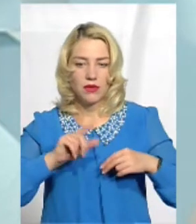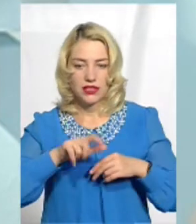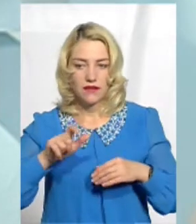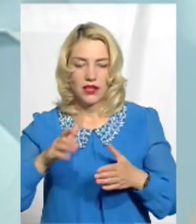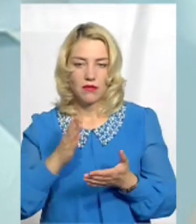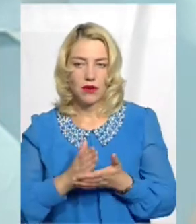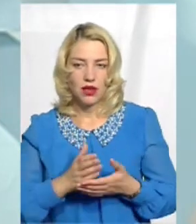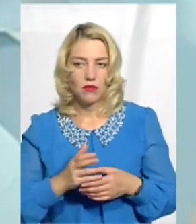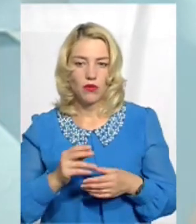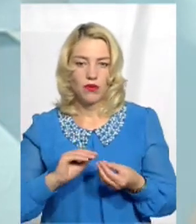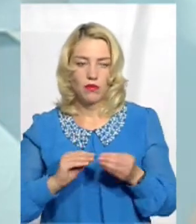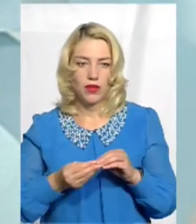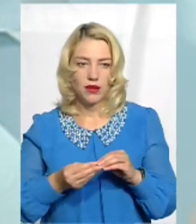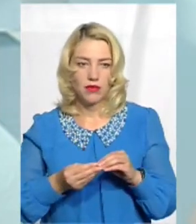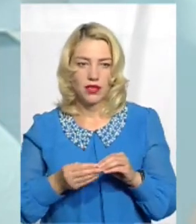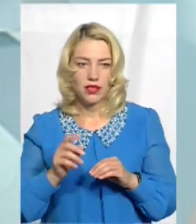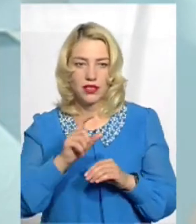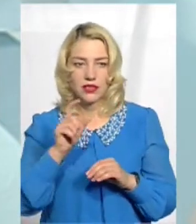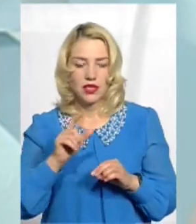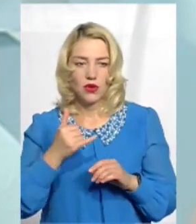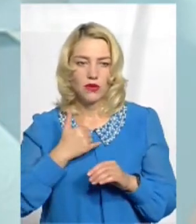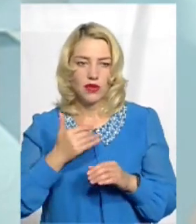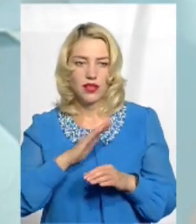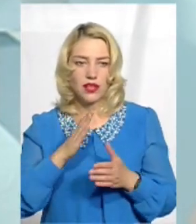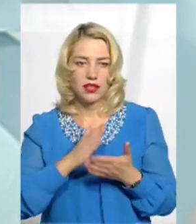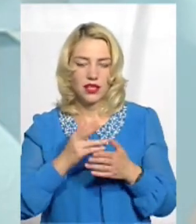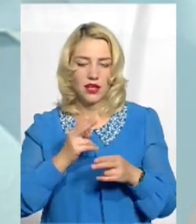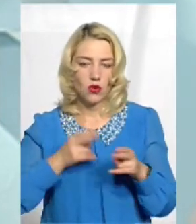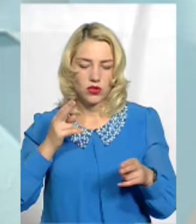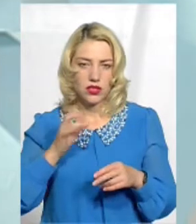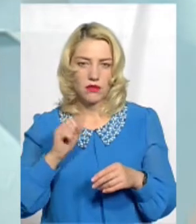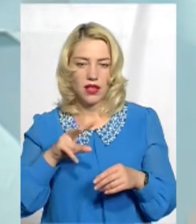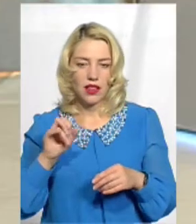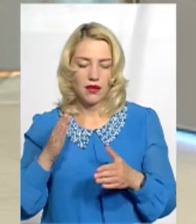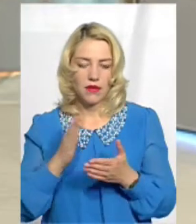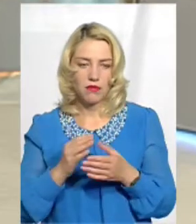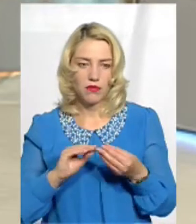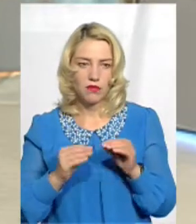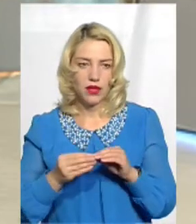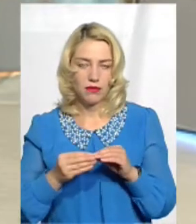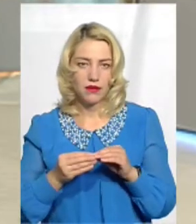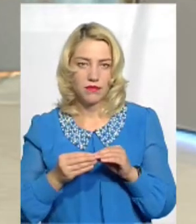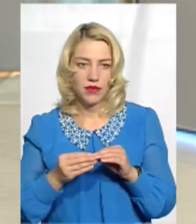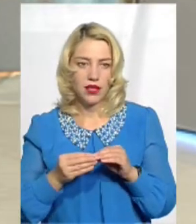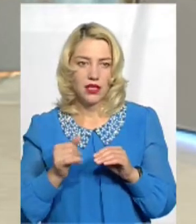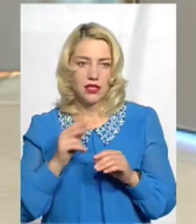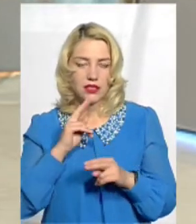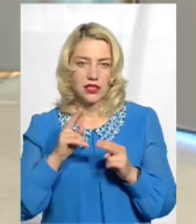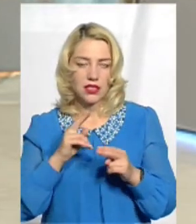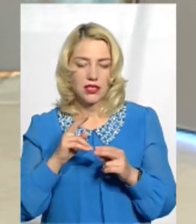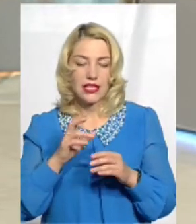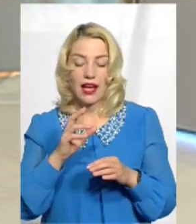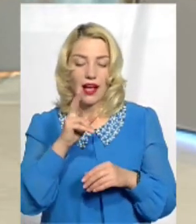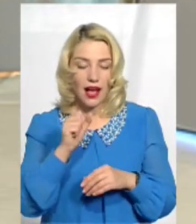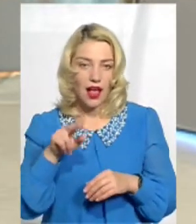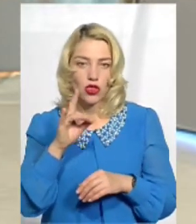проблеми із певні проблеми. Вони не є там кардинально гострими, але все-таки маємо проблеми, існують із кадровим